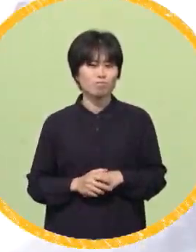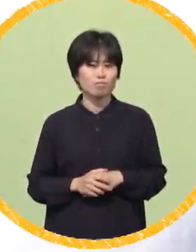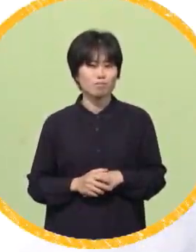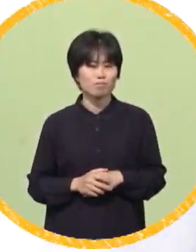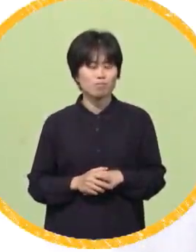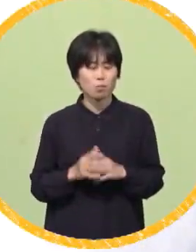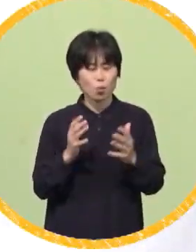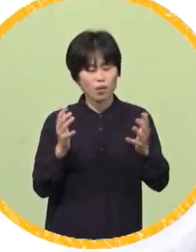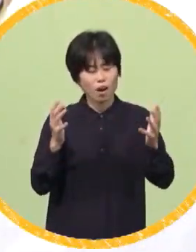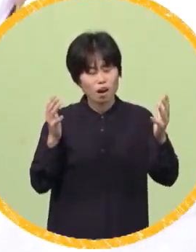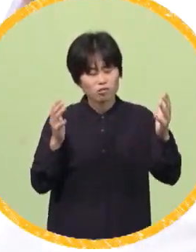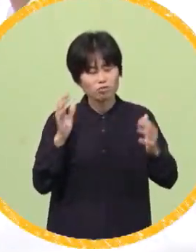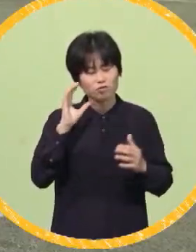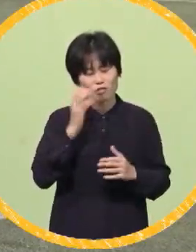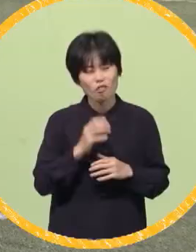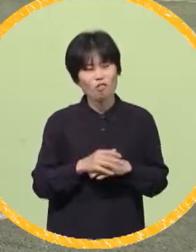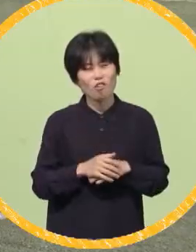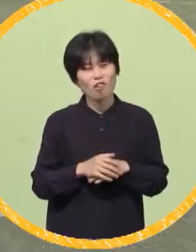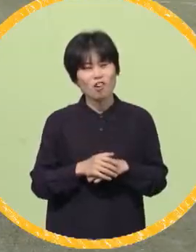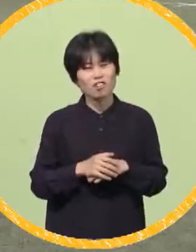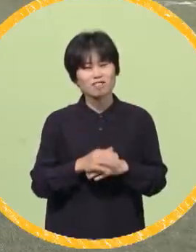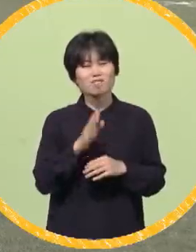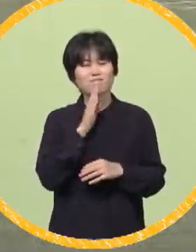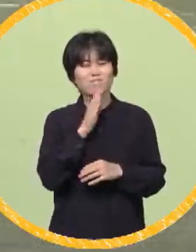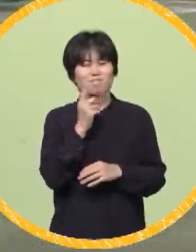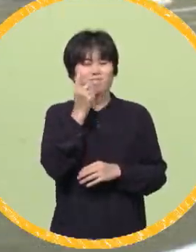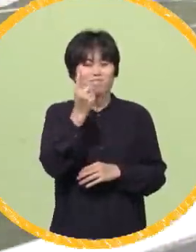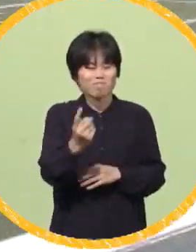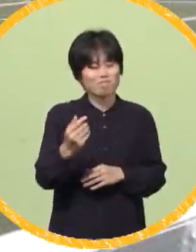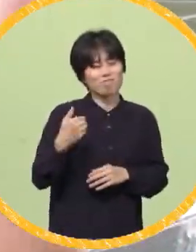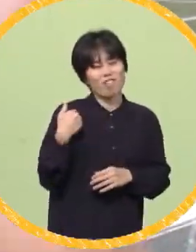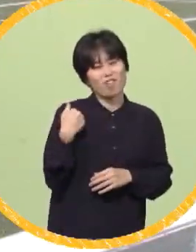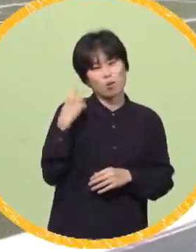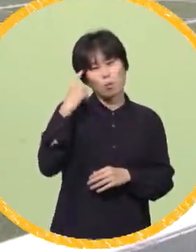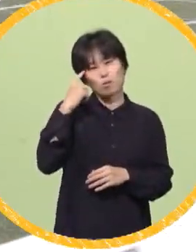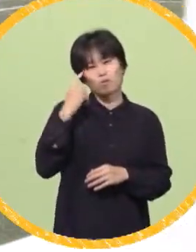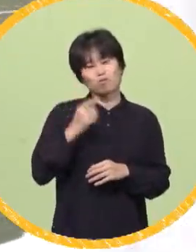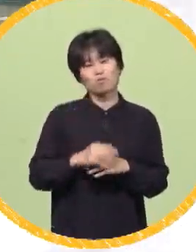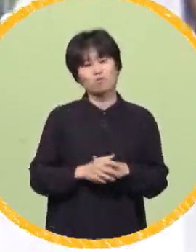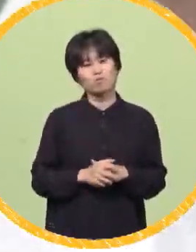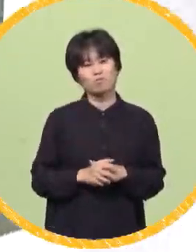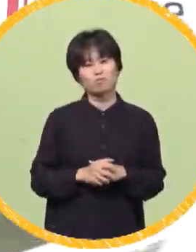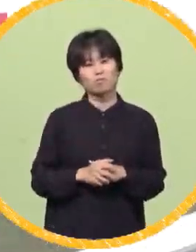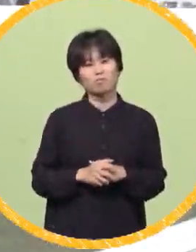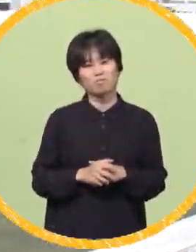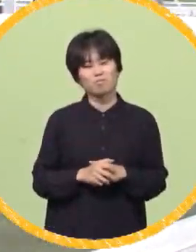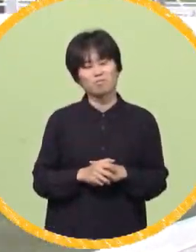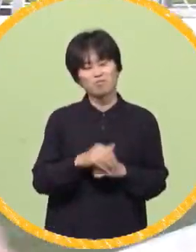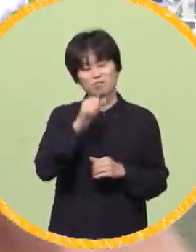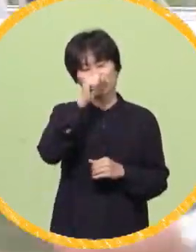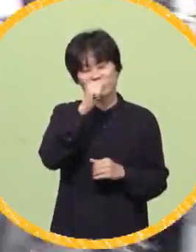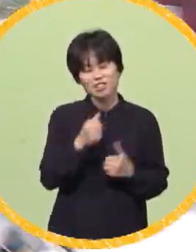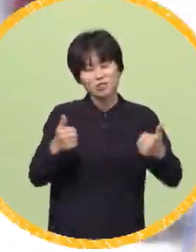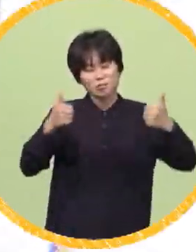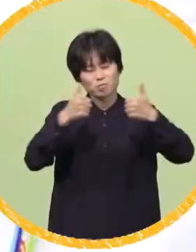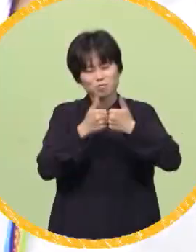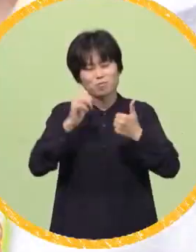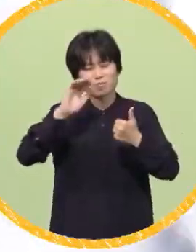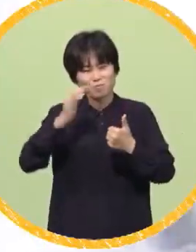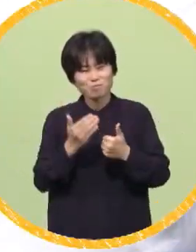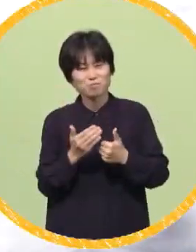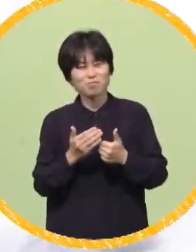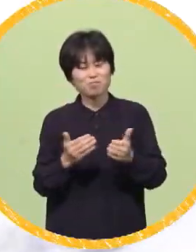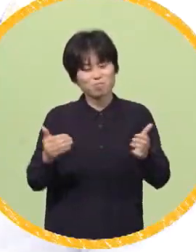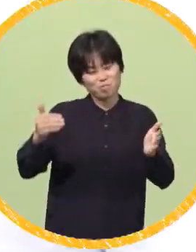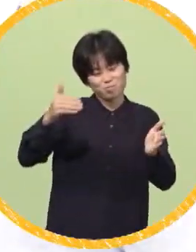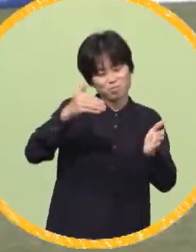この盛り上がりやっぱ見に行かないと分かんないって本当そうでしたね、でもちょっとねいい試合だったんですけどね、終了まで